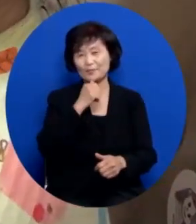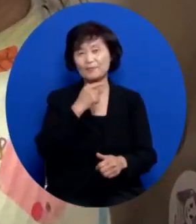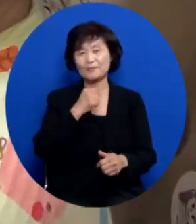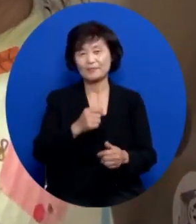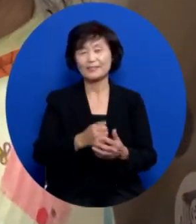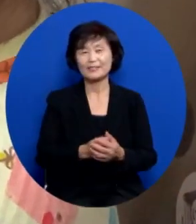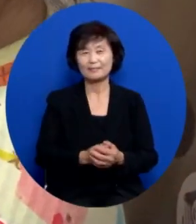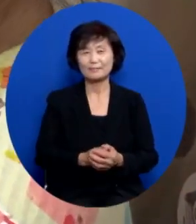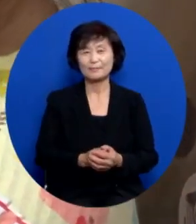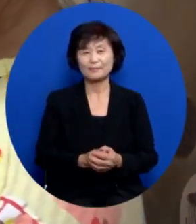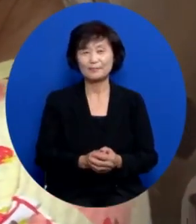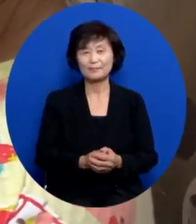뉴스 장현수입니다